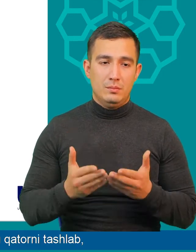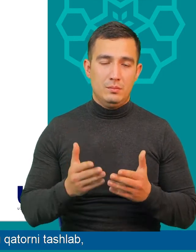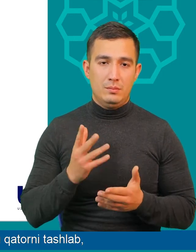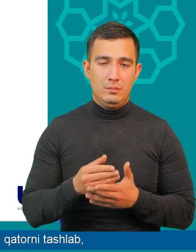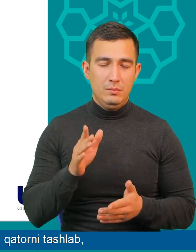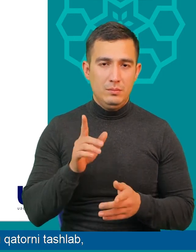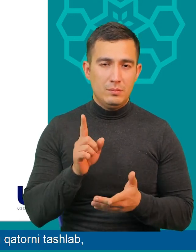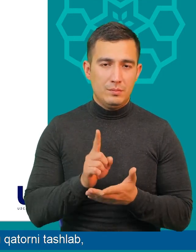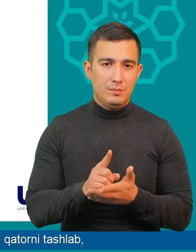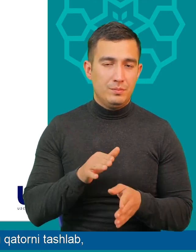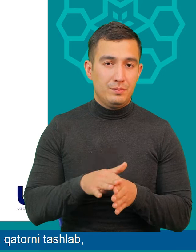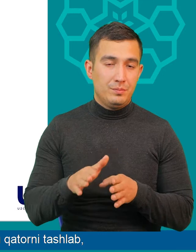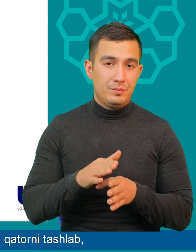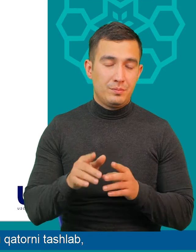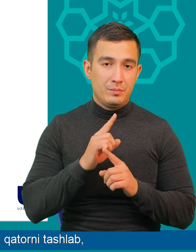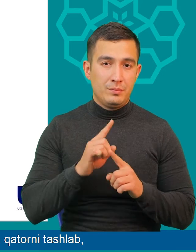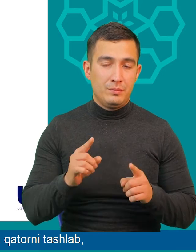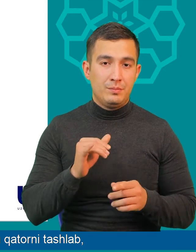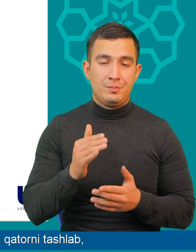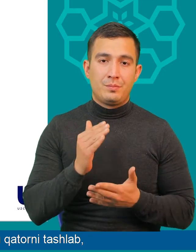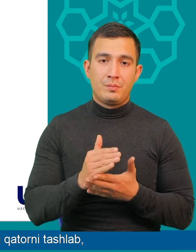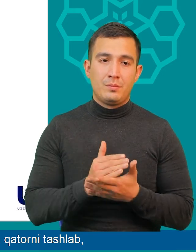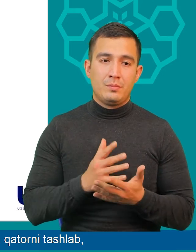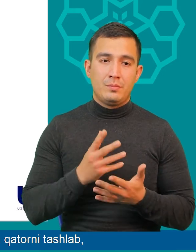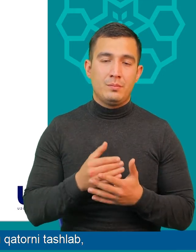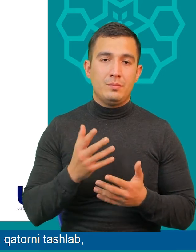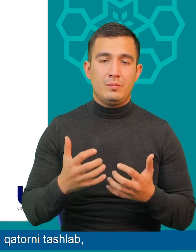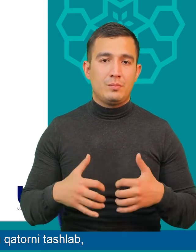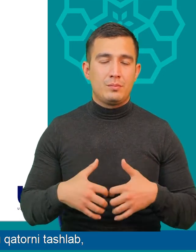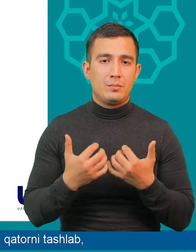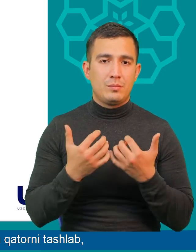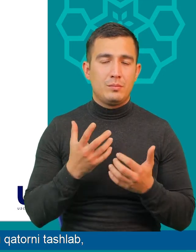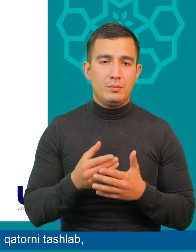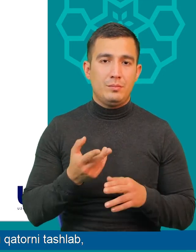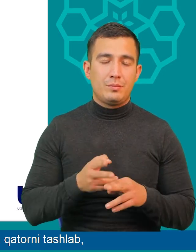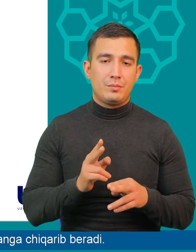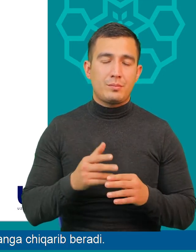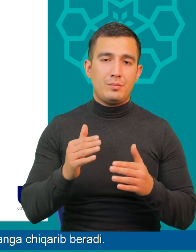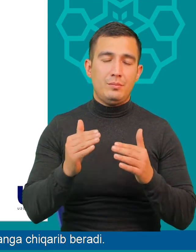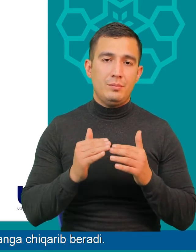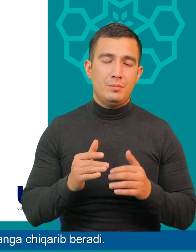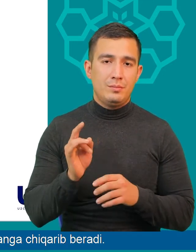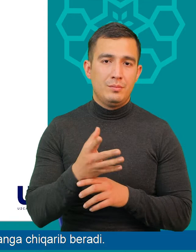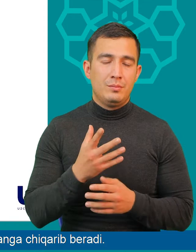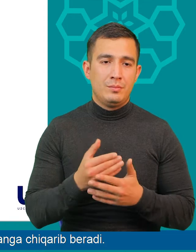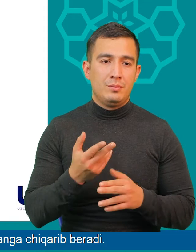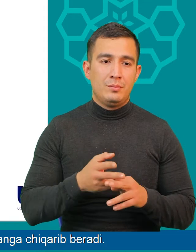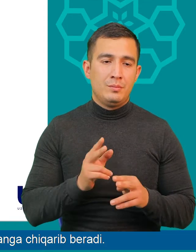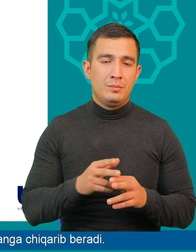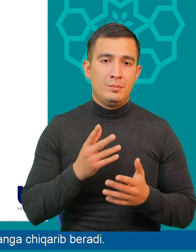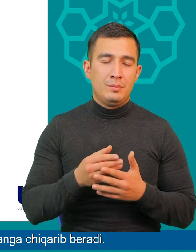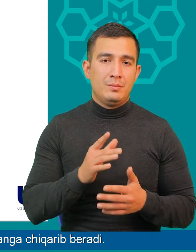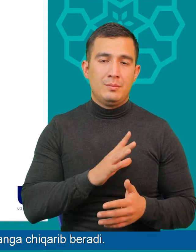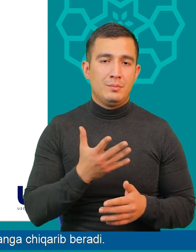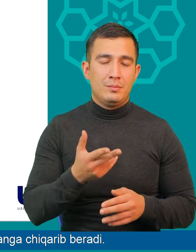shart bajarilmasa, dasturim avtomatik holatda bu qatorni tashlab, else ya'ni aks holda